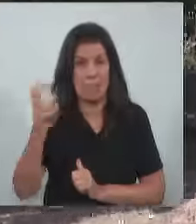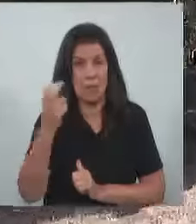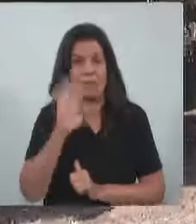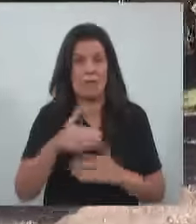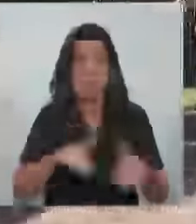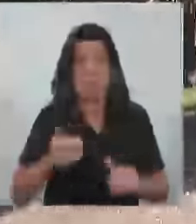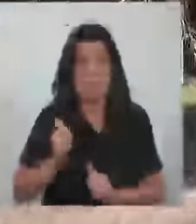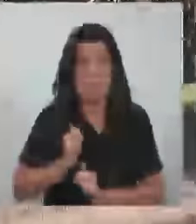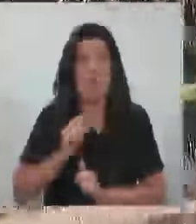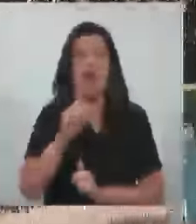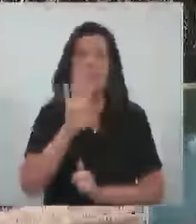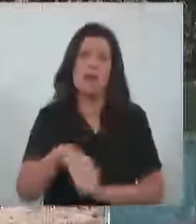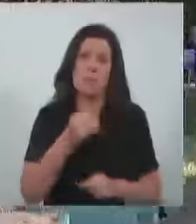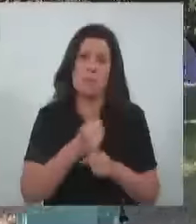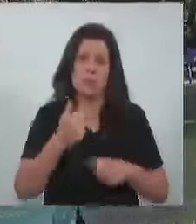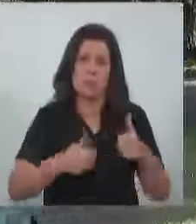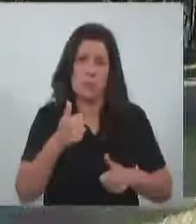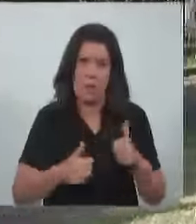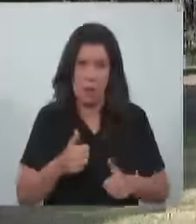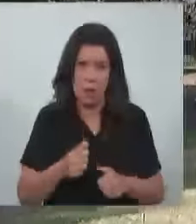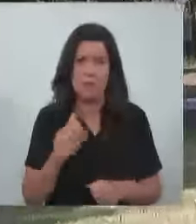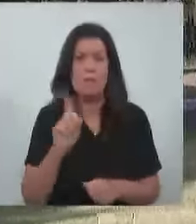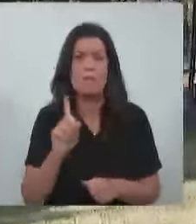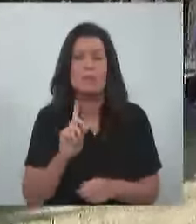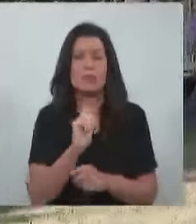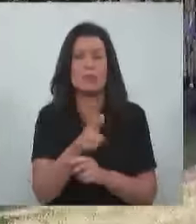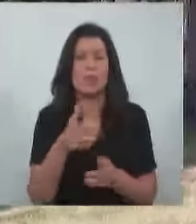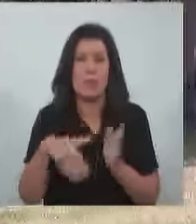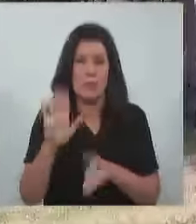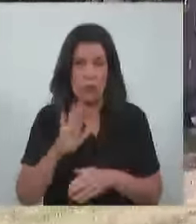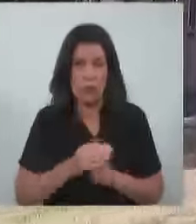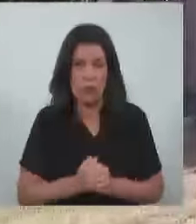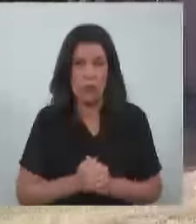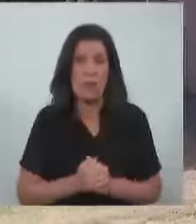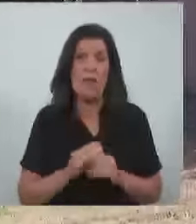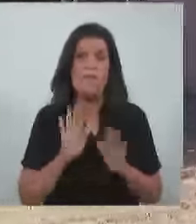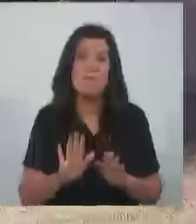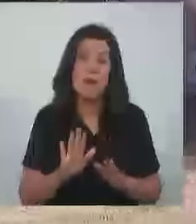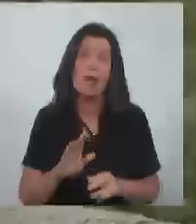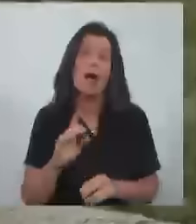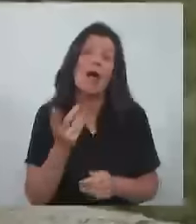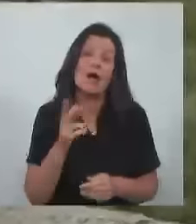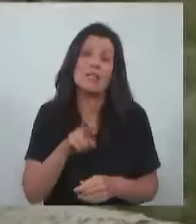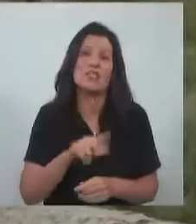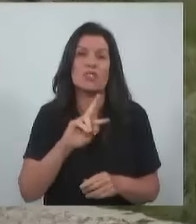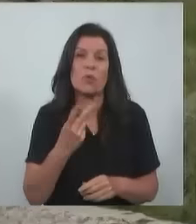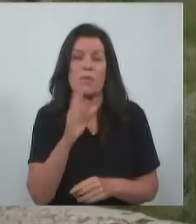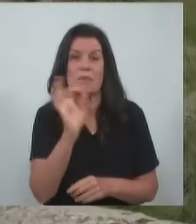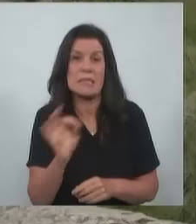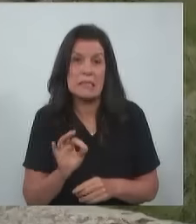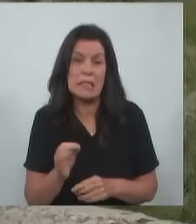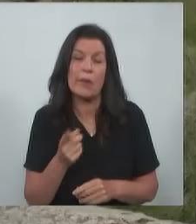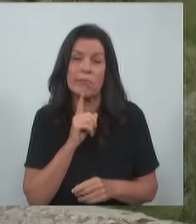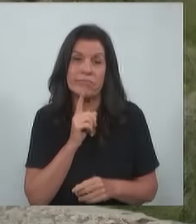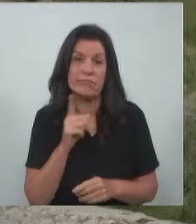תארך תחרות מסוג כל המרבה במחיר, וכך למשרתים הצעירים נשאר סיכוי נמוך יותר לזכות בקרקע. לכן במועצה כבר